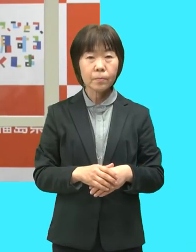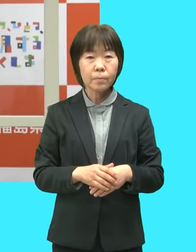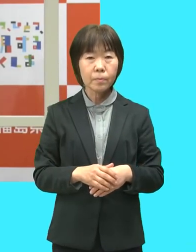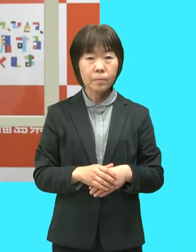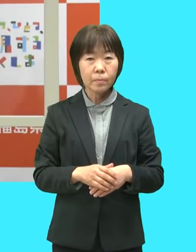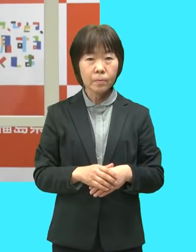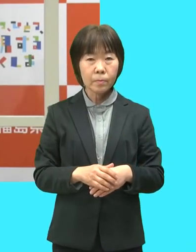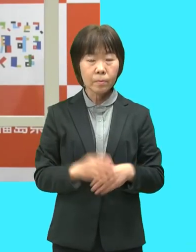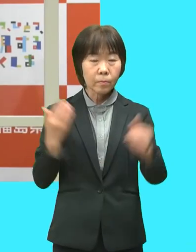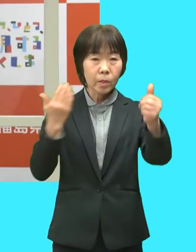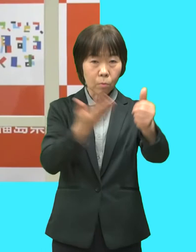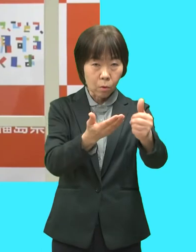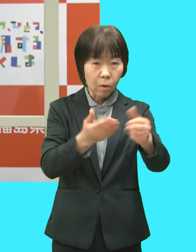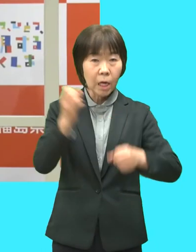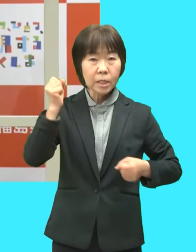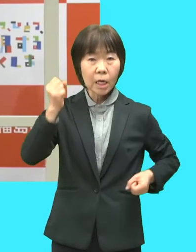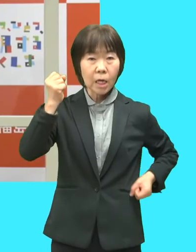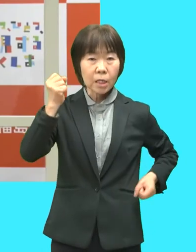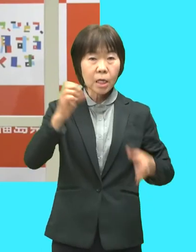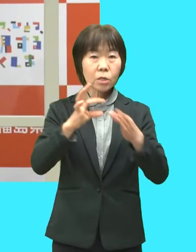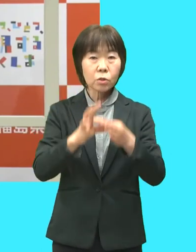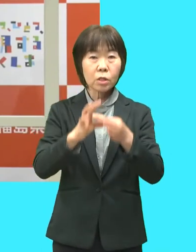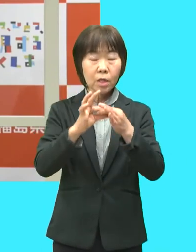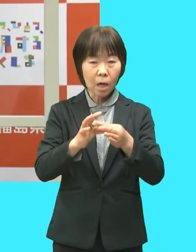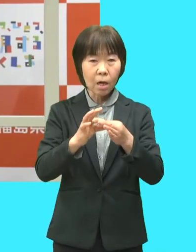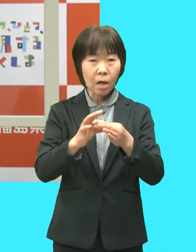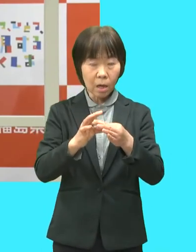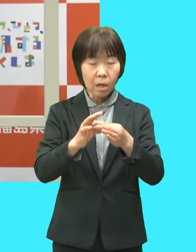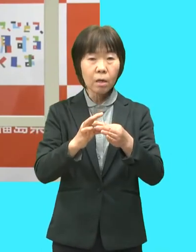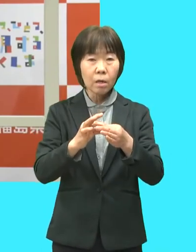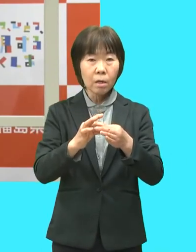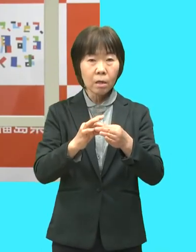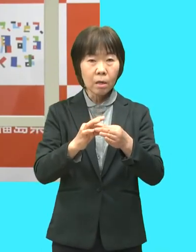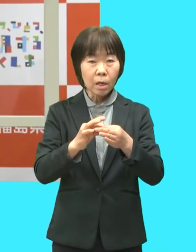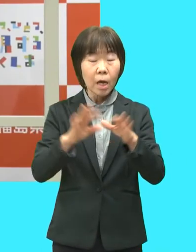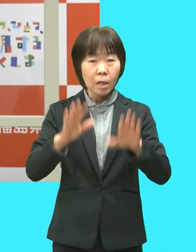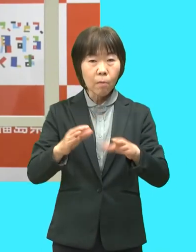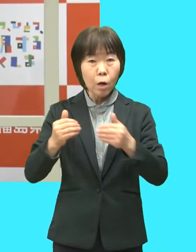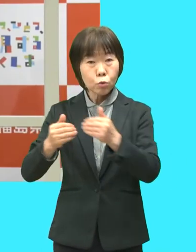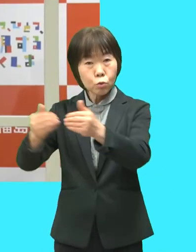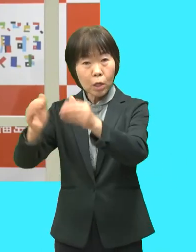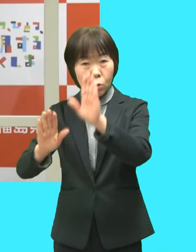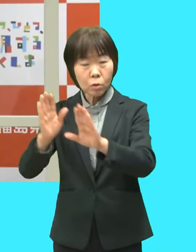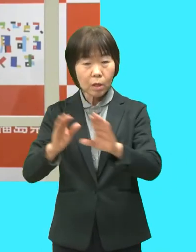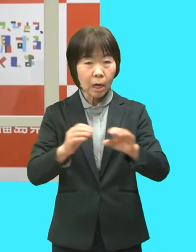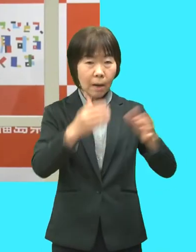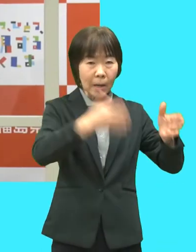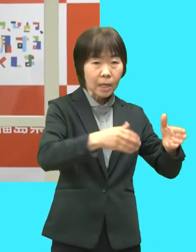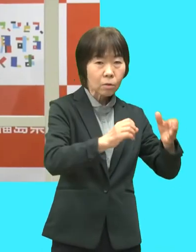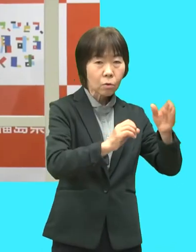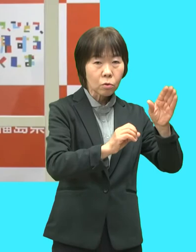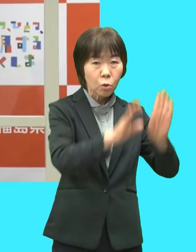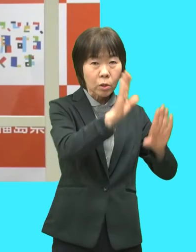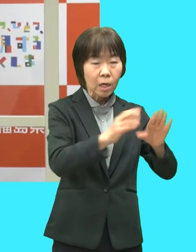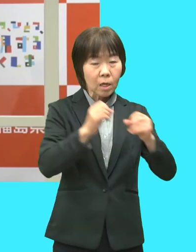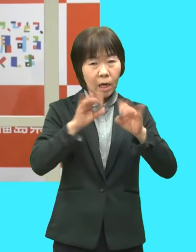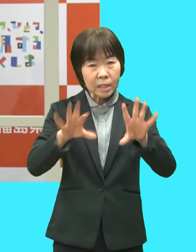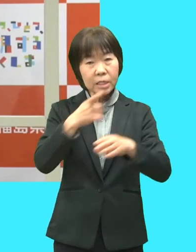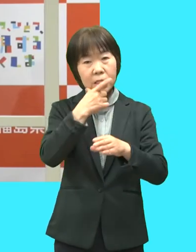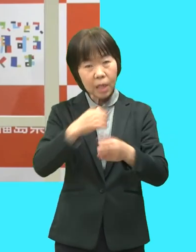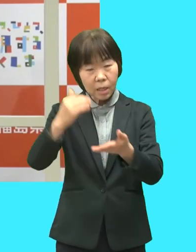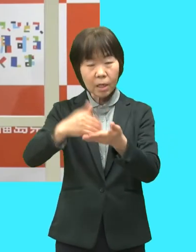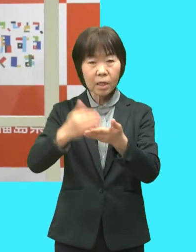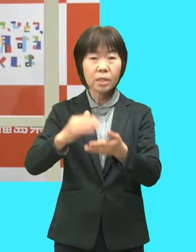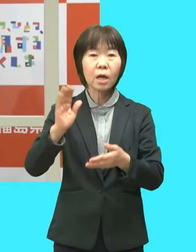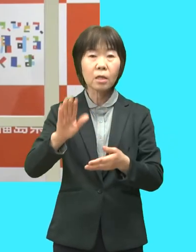ありがとうございます。あともう一点、聖火リレーの関係で、はい、今先ほど光と影という話、はい、発信していきたいという話があったんですけれども、ま